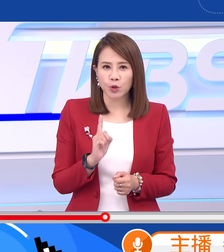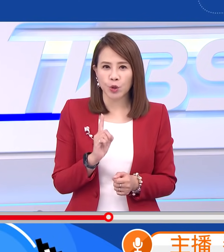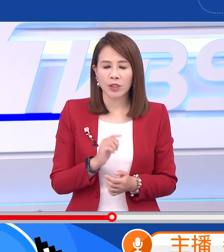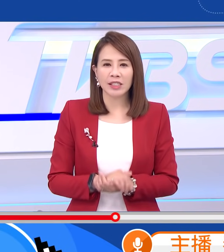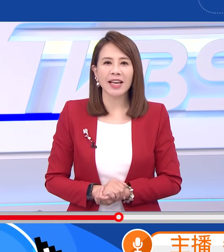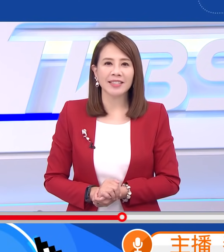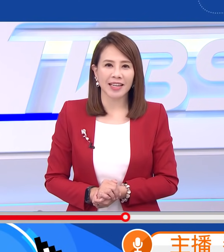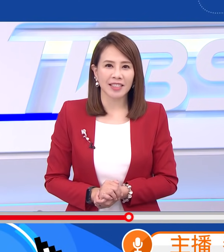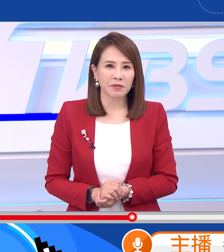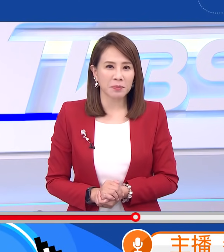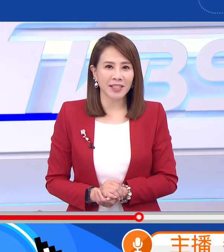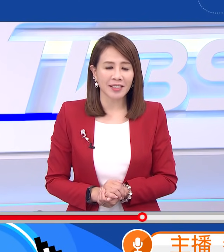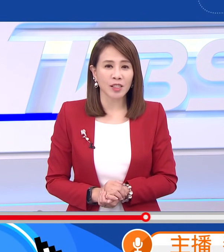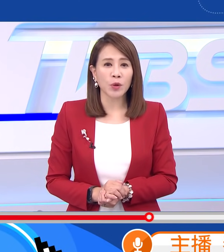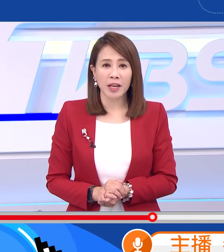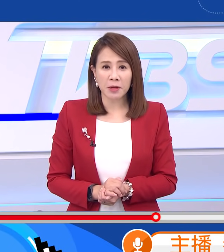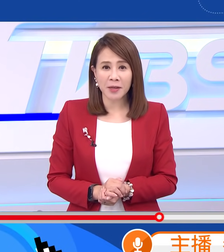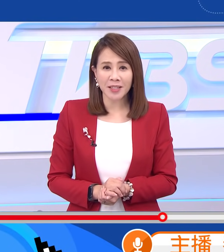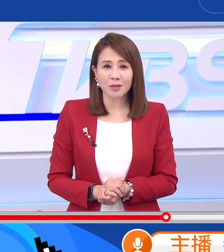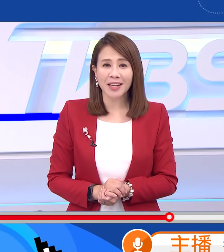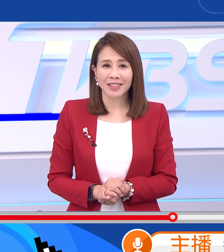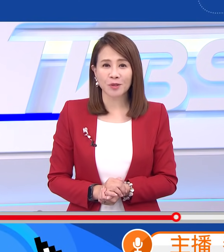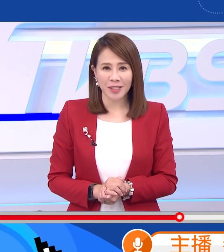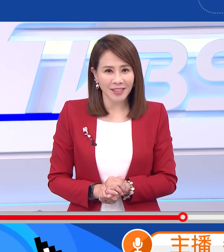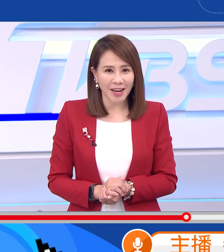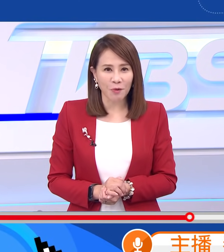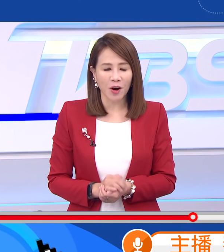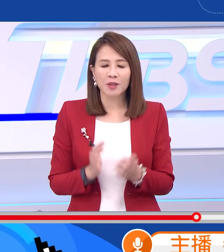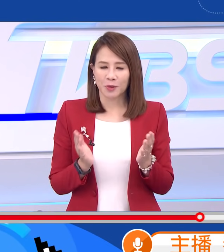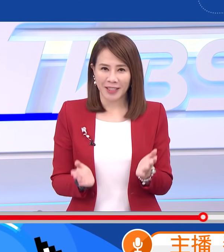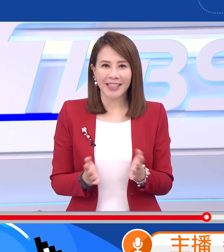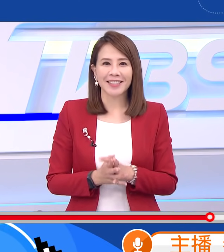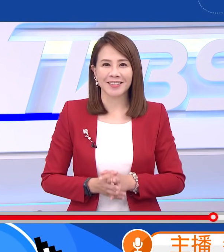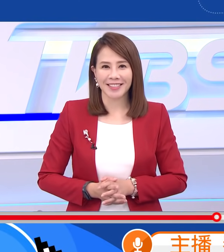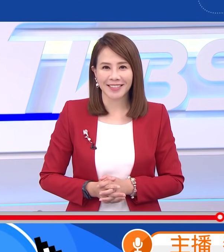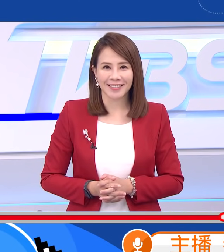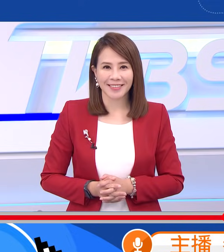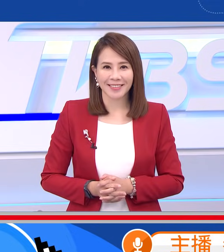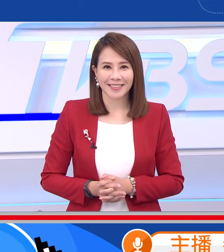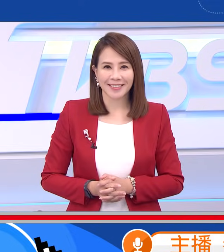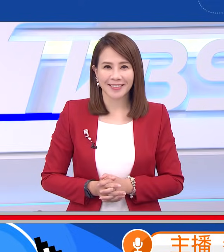也请用手机下载 TVBS 新闻 APP， 让您随时掌握国内大小事。